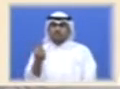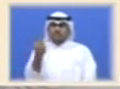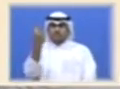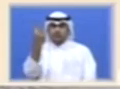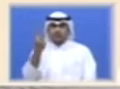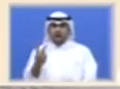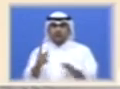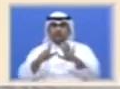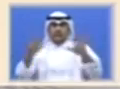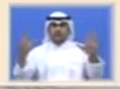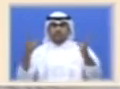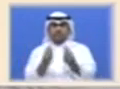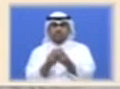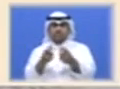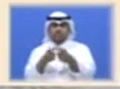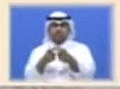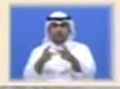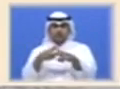17